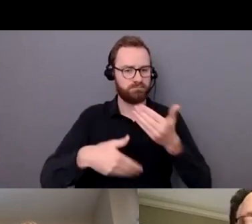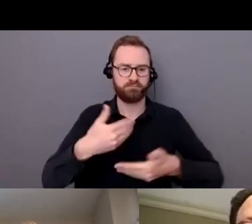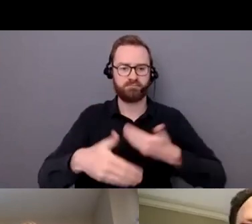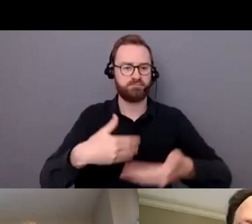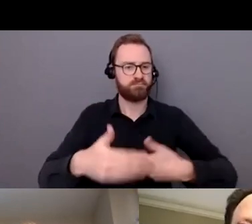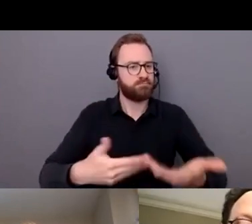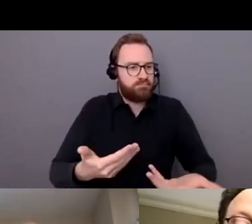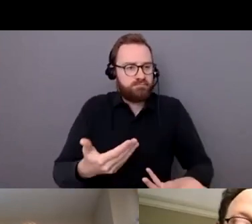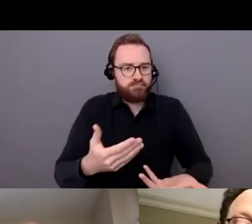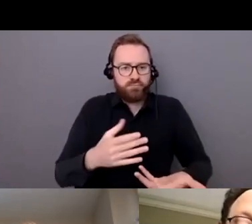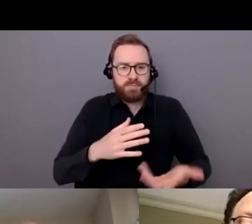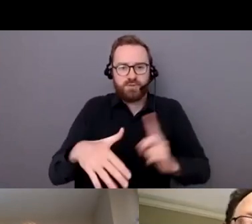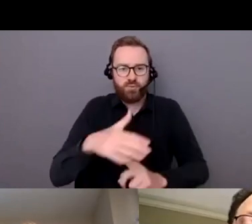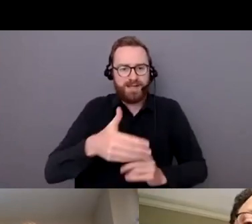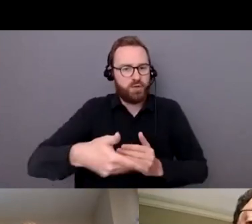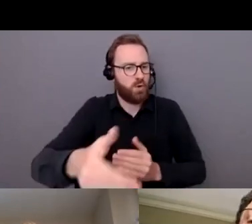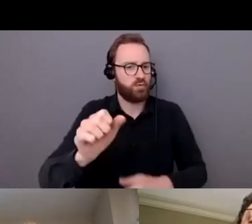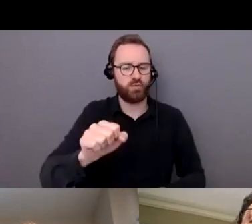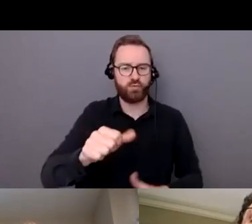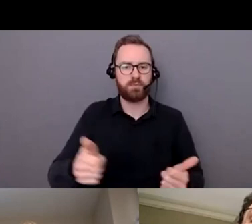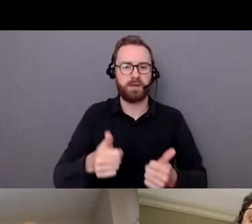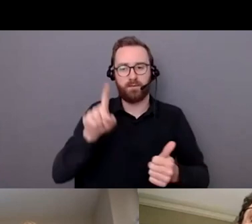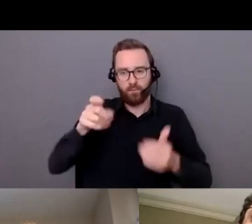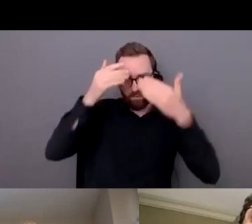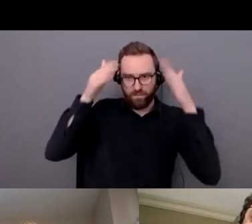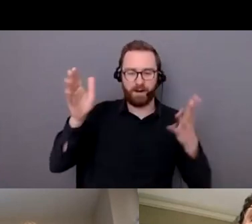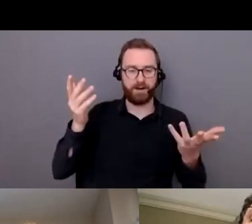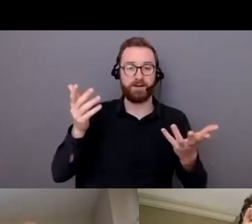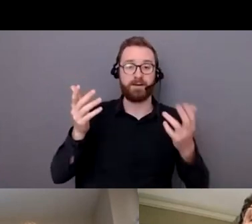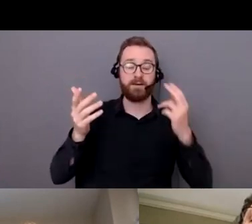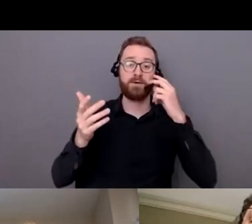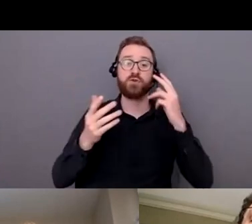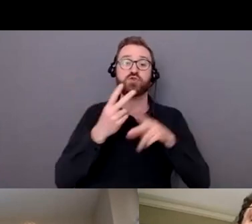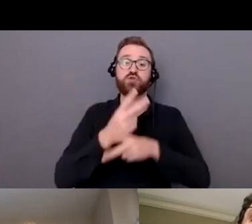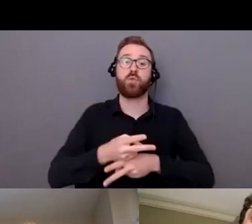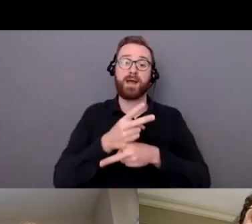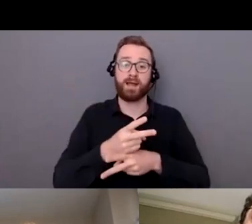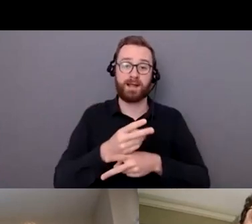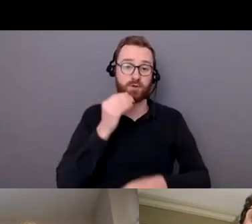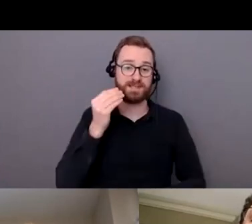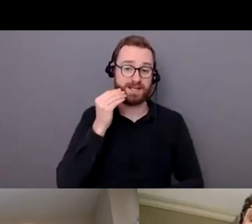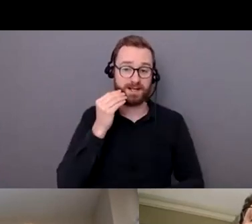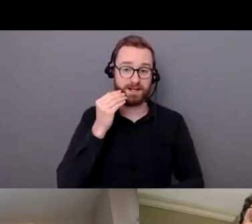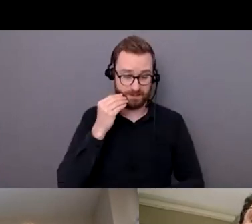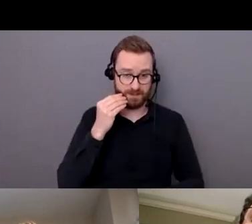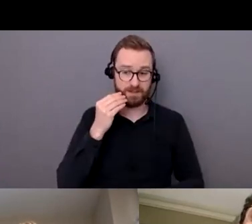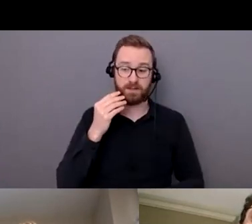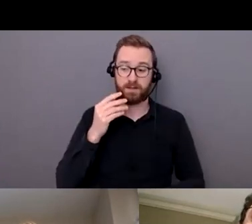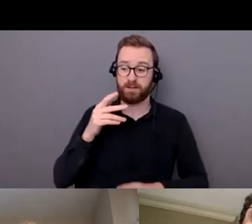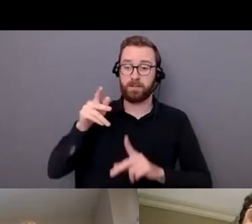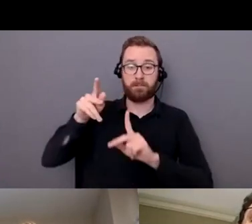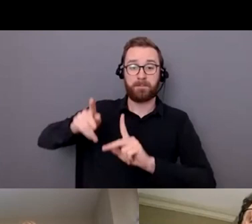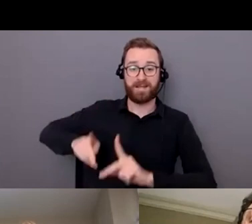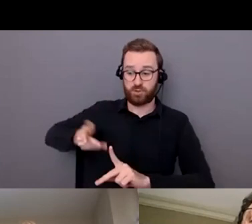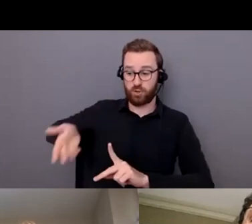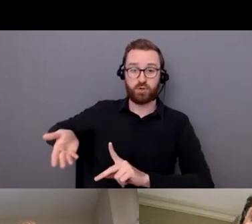demeurer ouvert à ça. Et on ne l'a peut-être pas soulevé, mais tous les soins à domicile, pendant la pandémie, une personne qui devait se